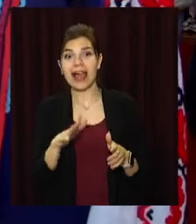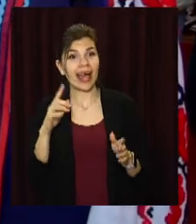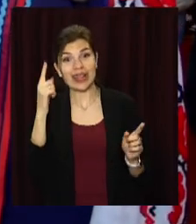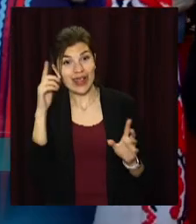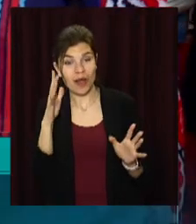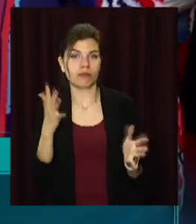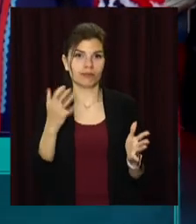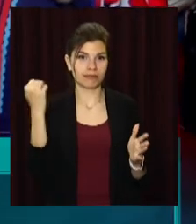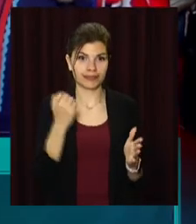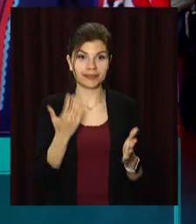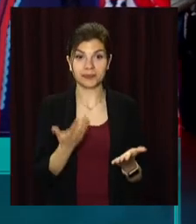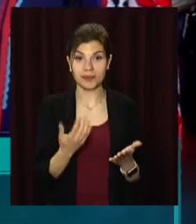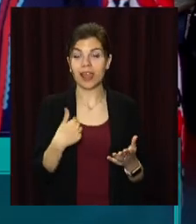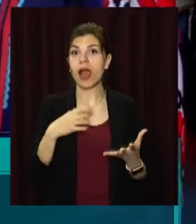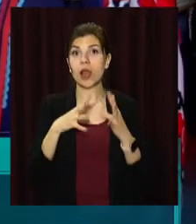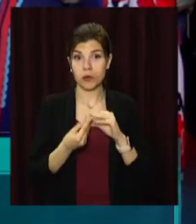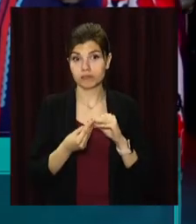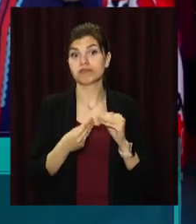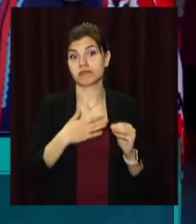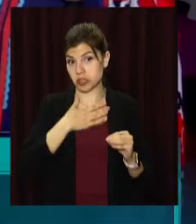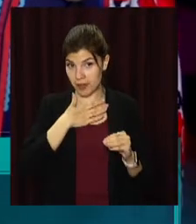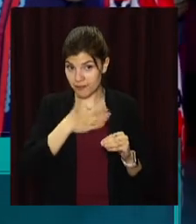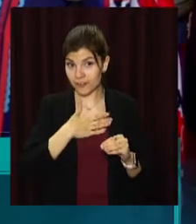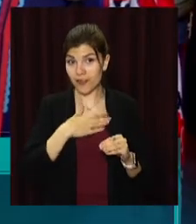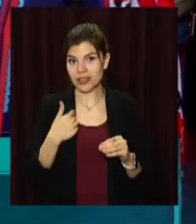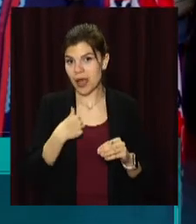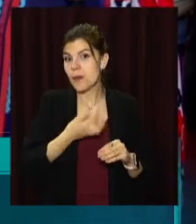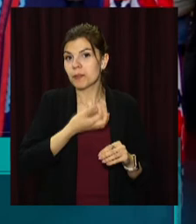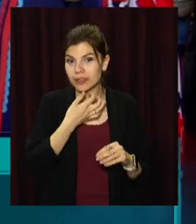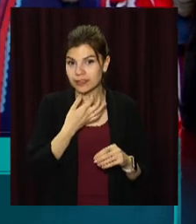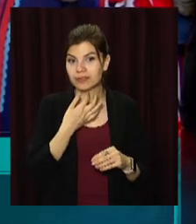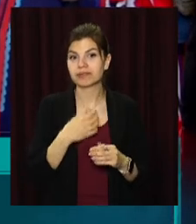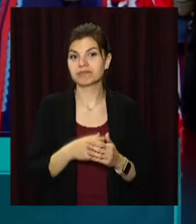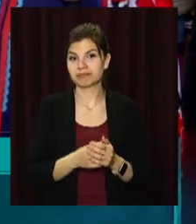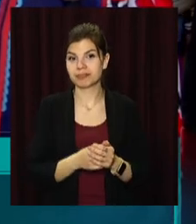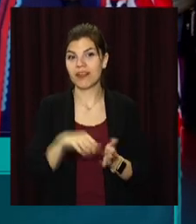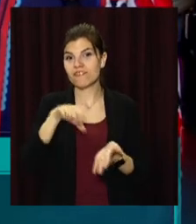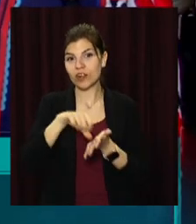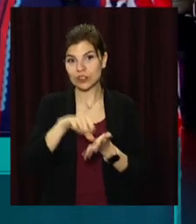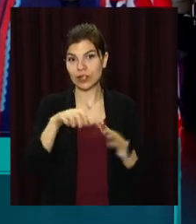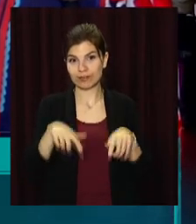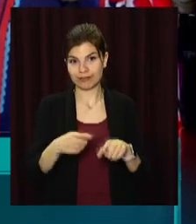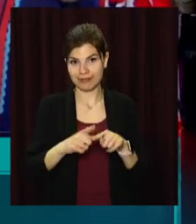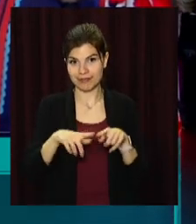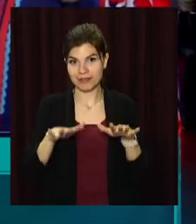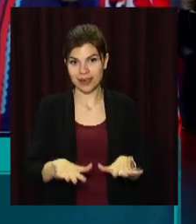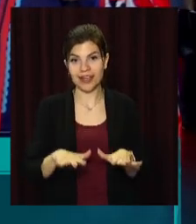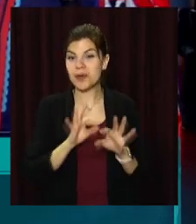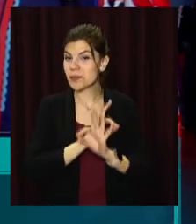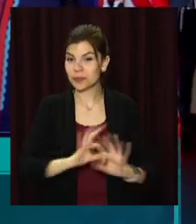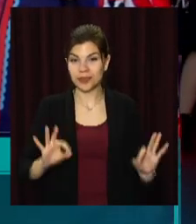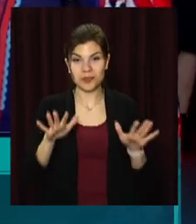Задоволення результатом, так. Да. Нам сподобалось виступати в цьому прекрасному